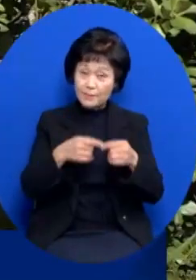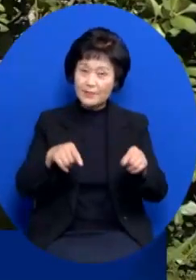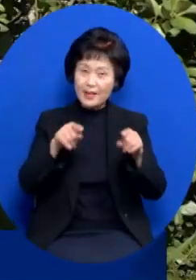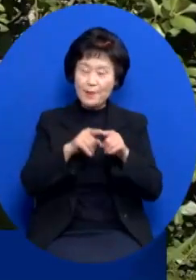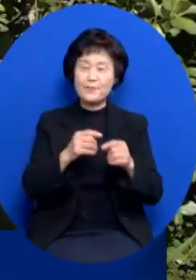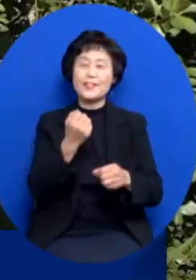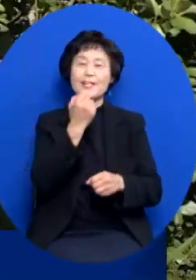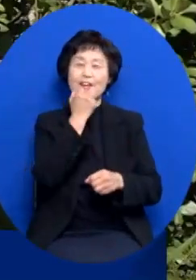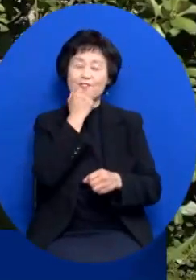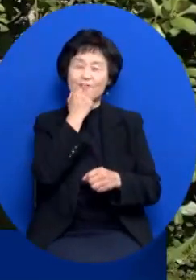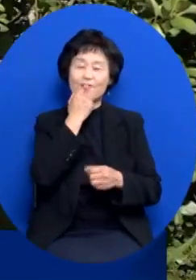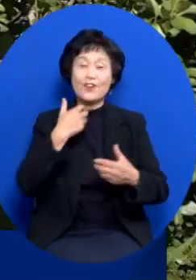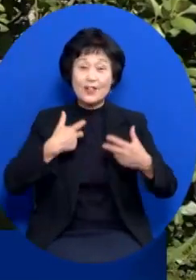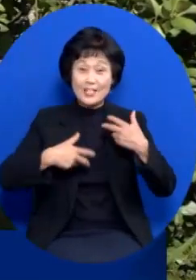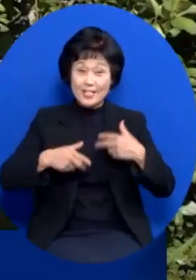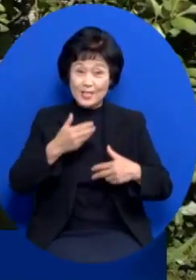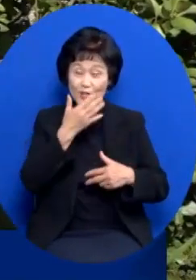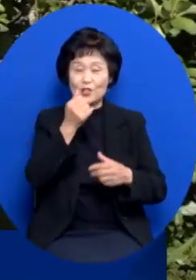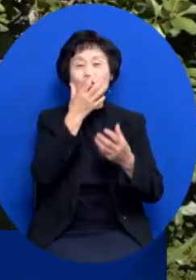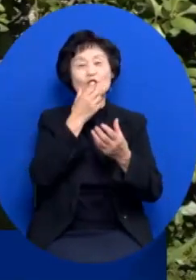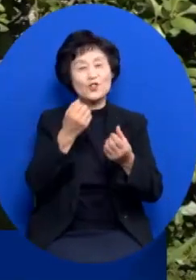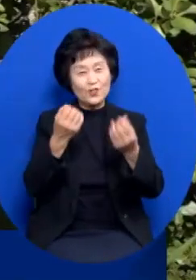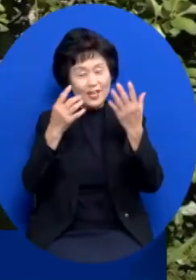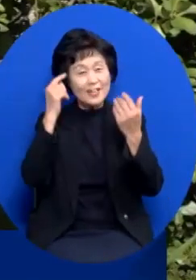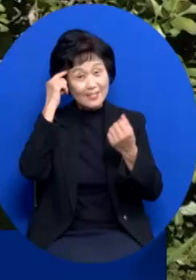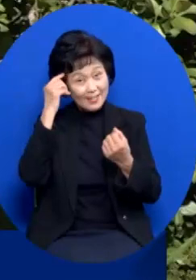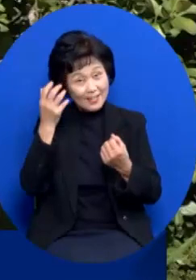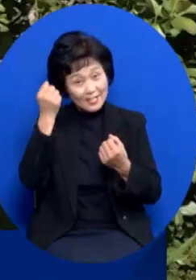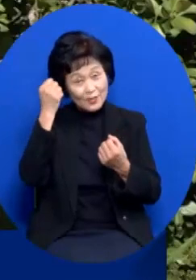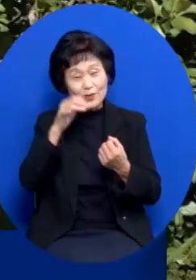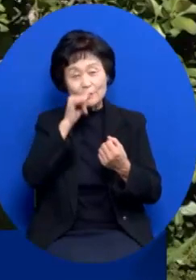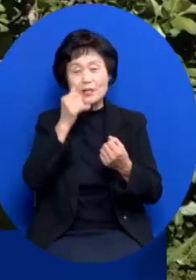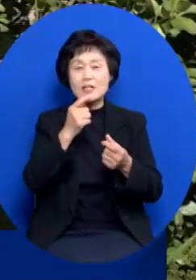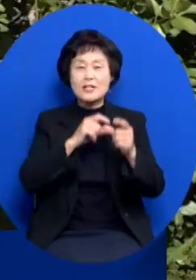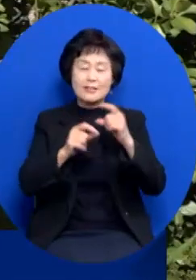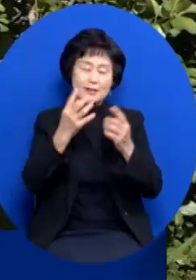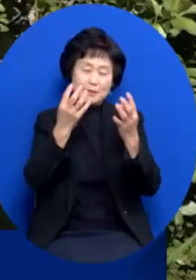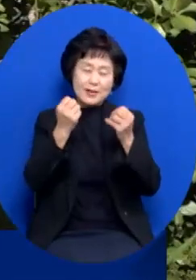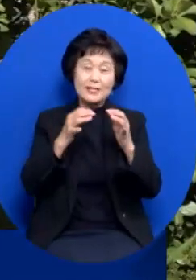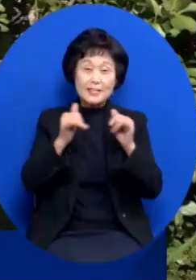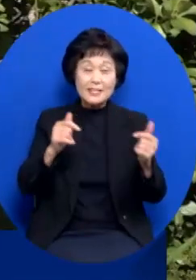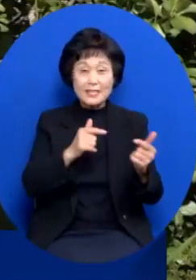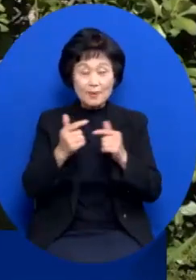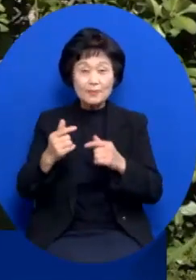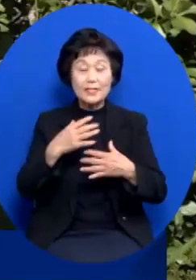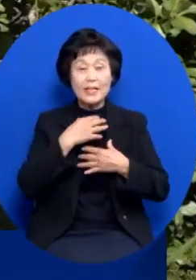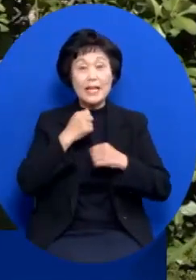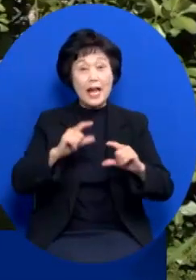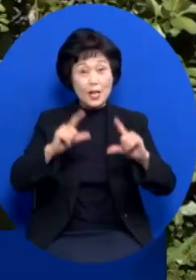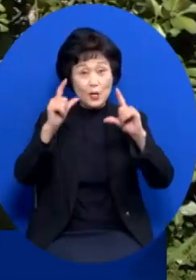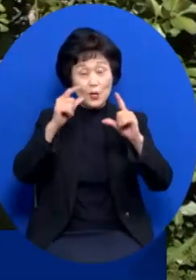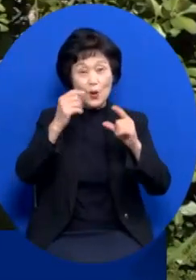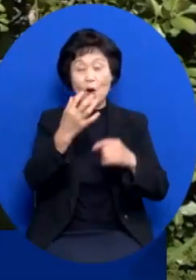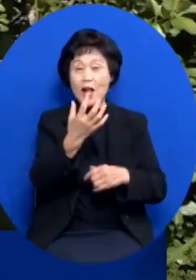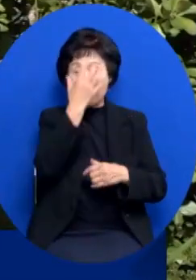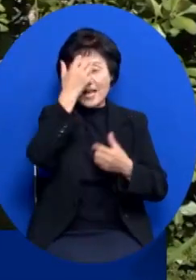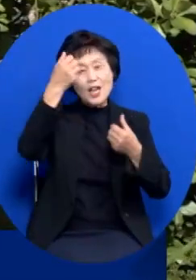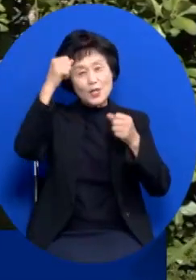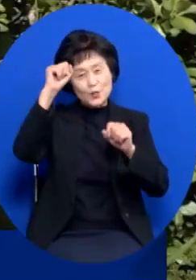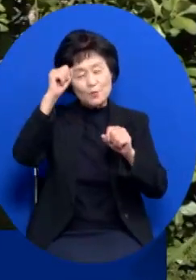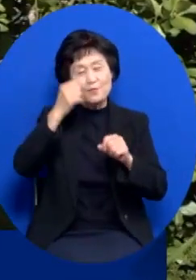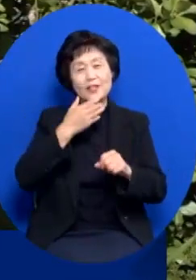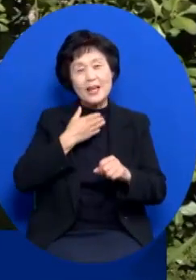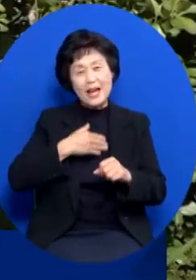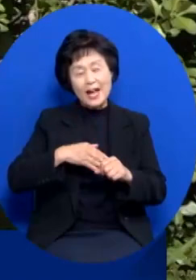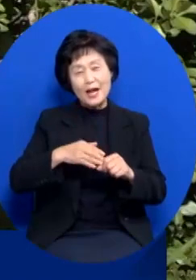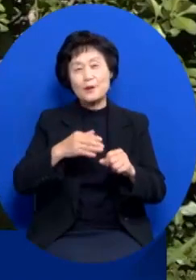있는 축제라고 생각하고 있습니다. 더 많은 사람들이 저희 뭐 안동 탈춤 이런 것도 많이 알아줬으면